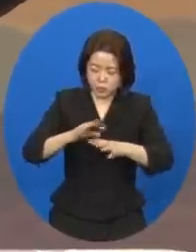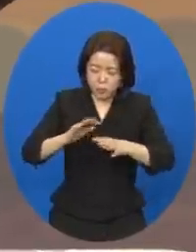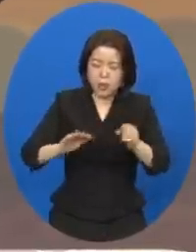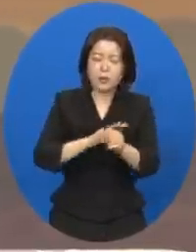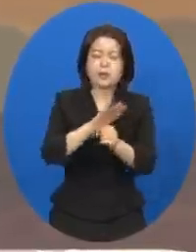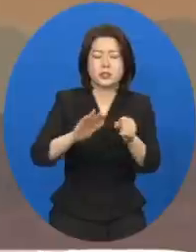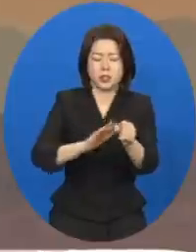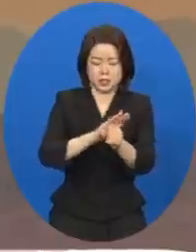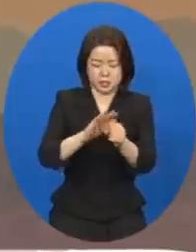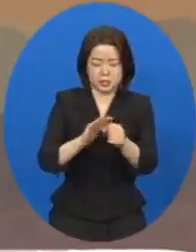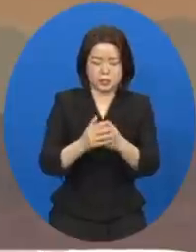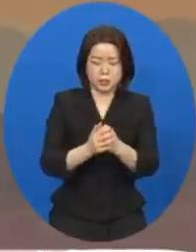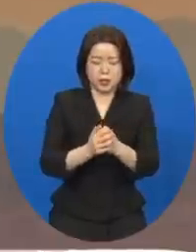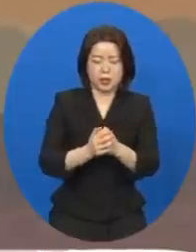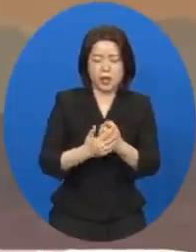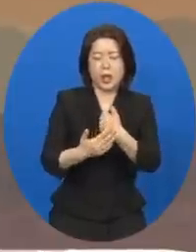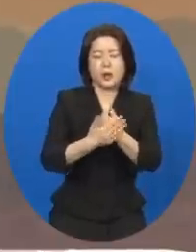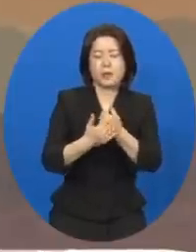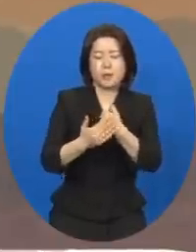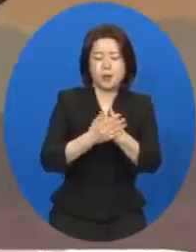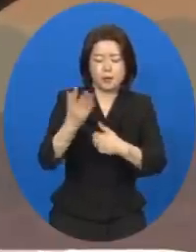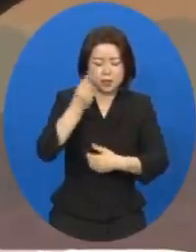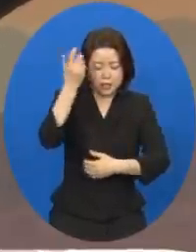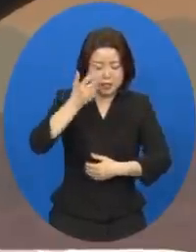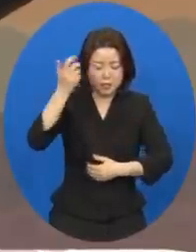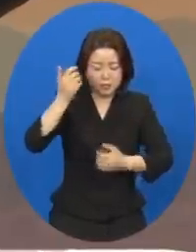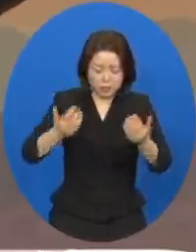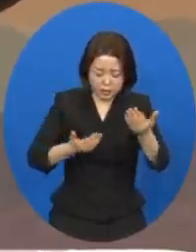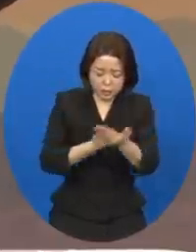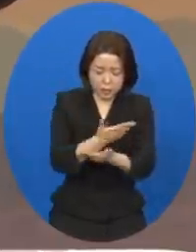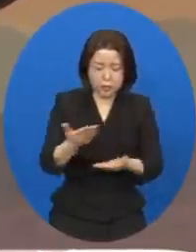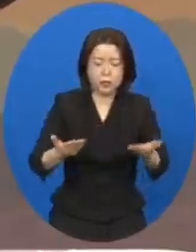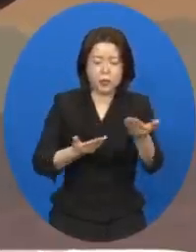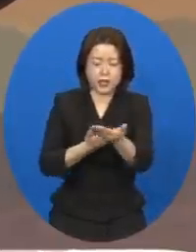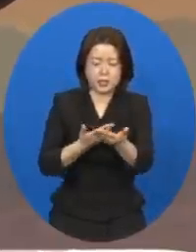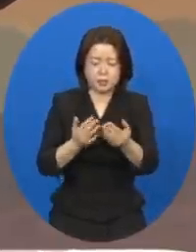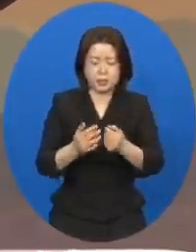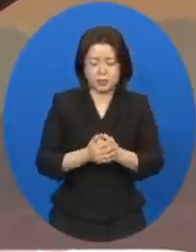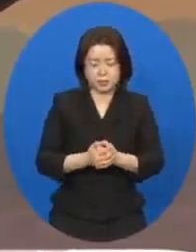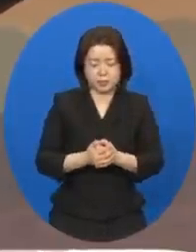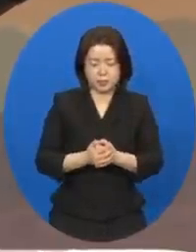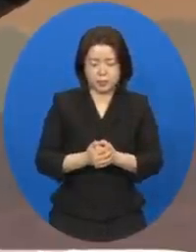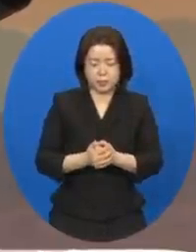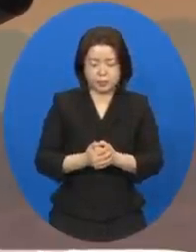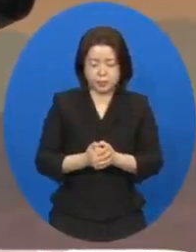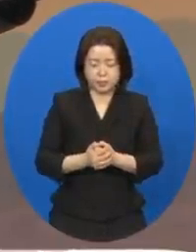사랑하심과 보혜사 성령의 교통하심이